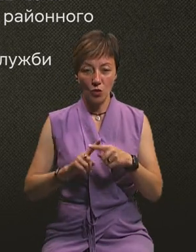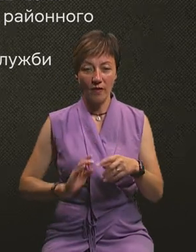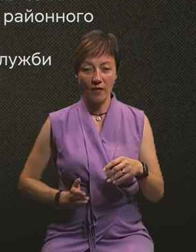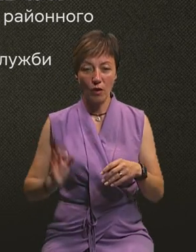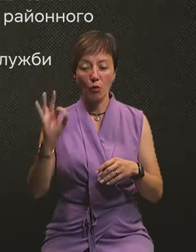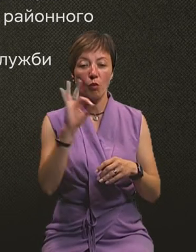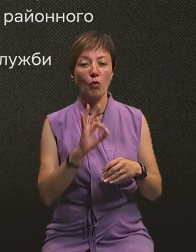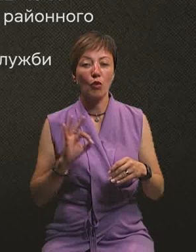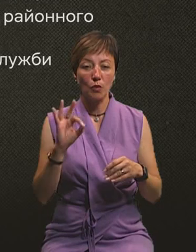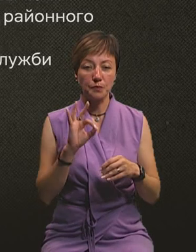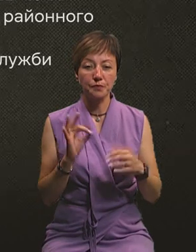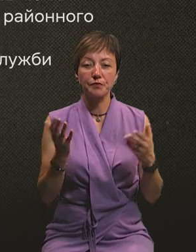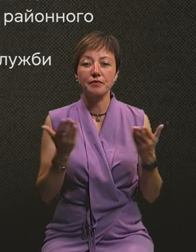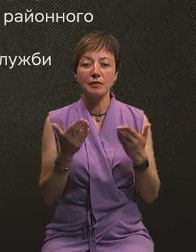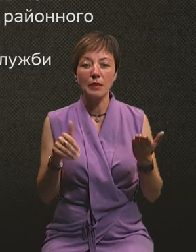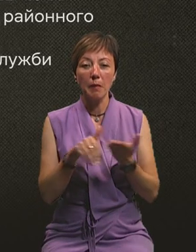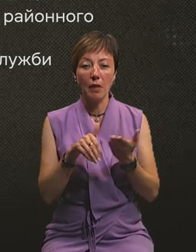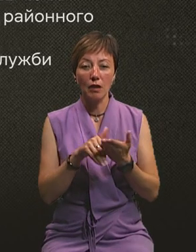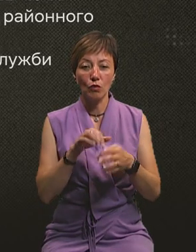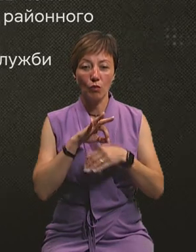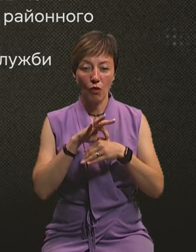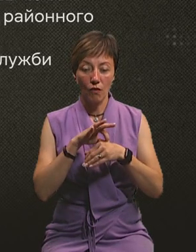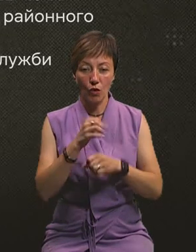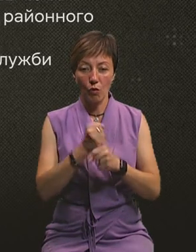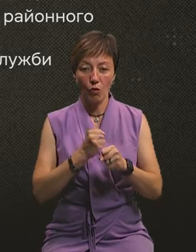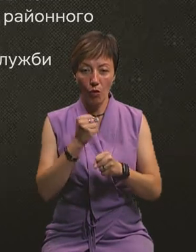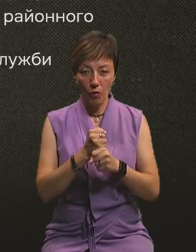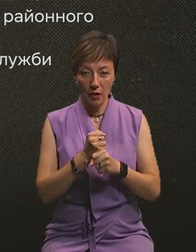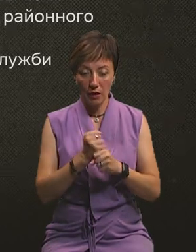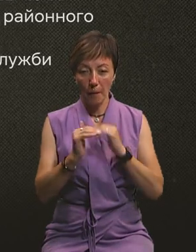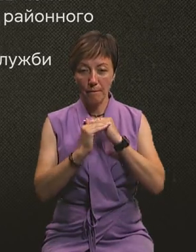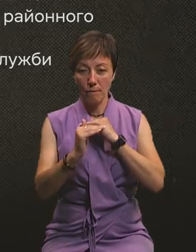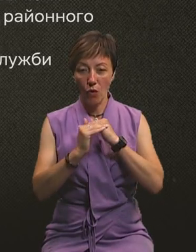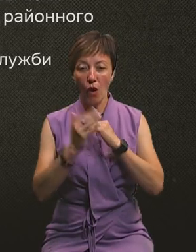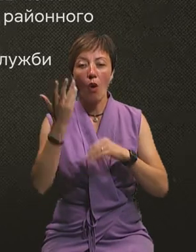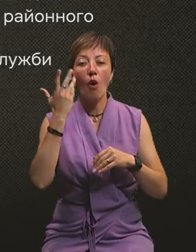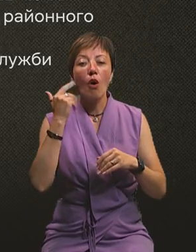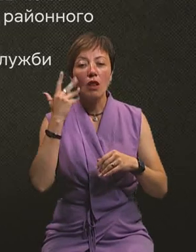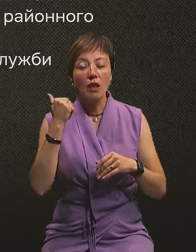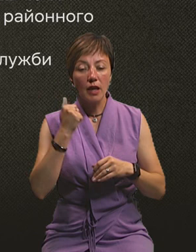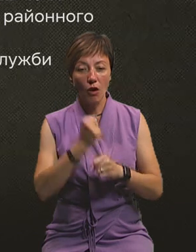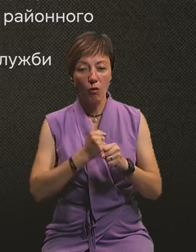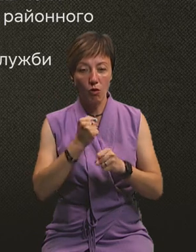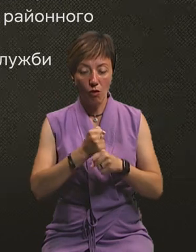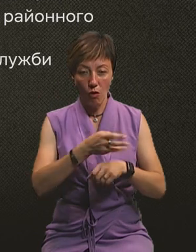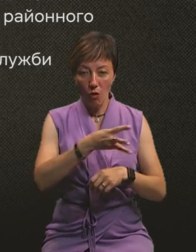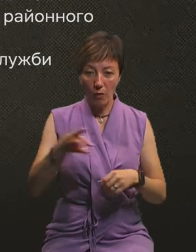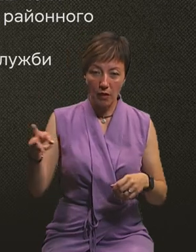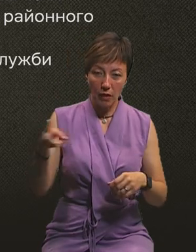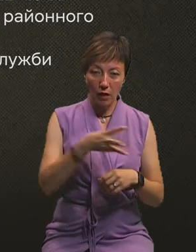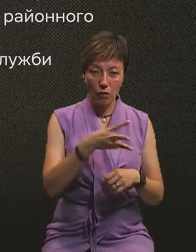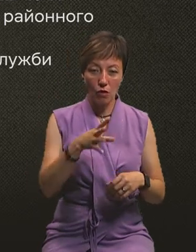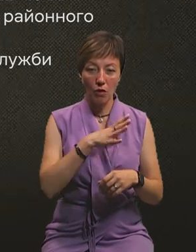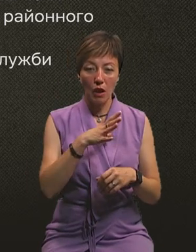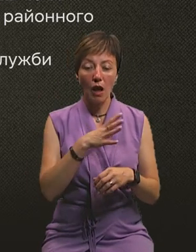стосовно яким методом проводилося оброблення коли саме проводилось оброблення і